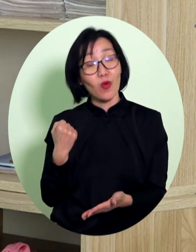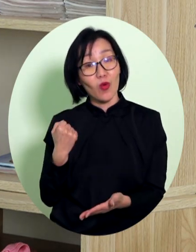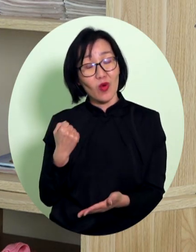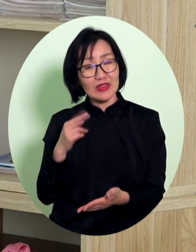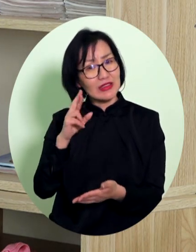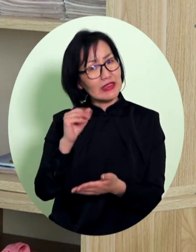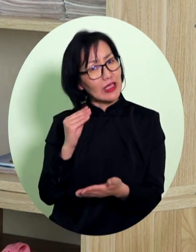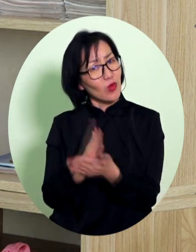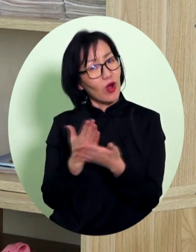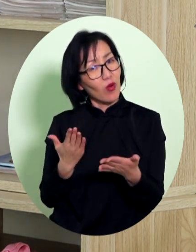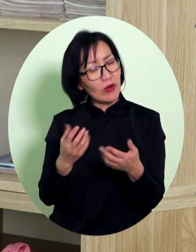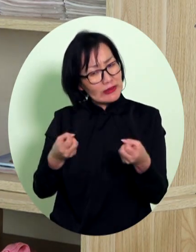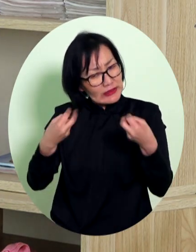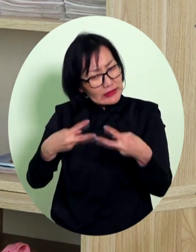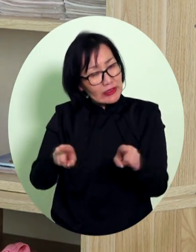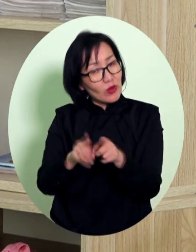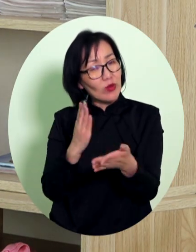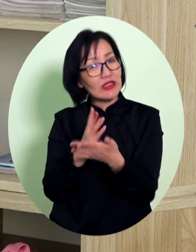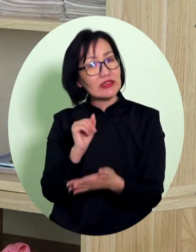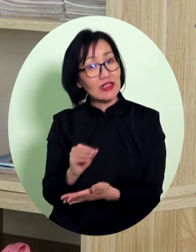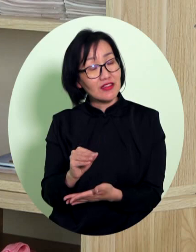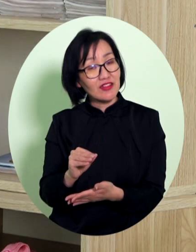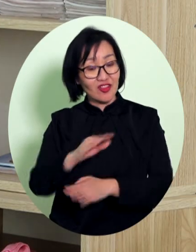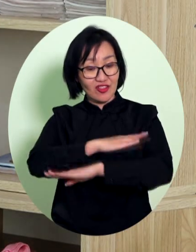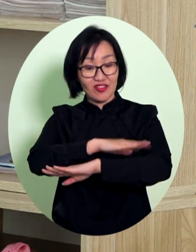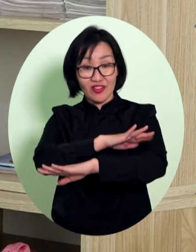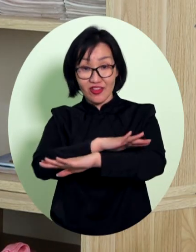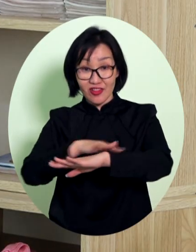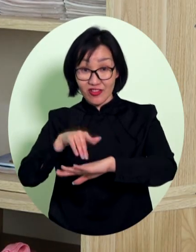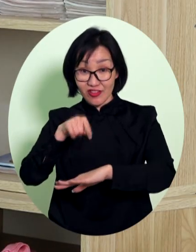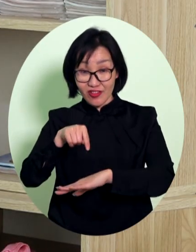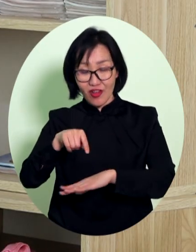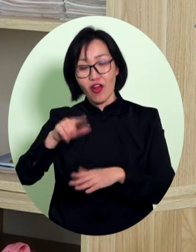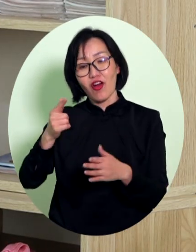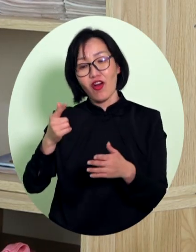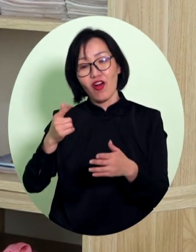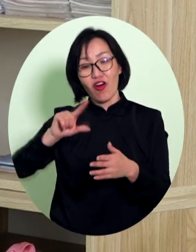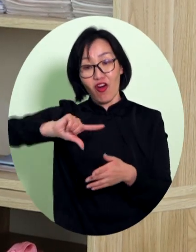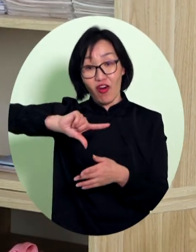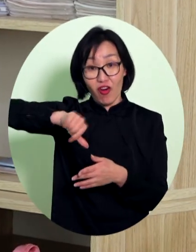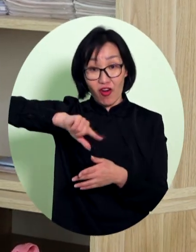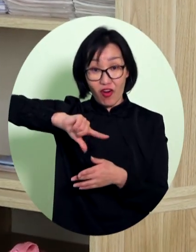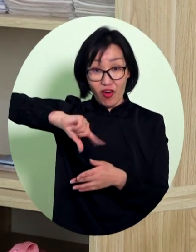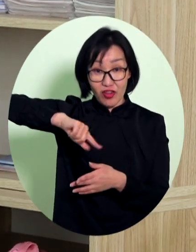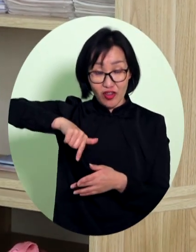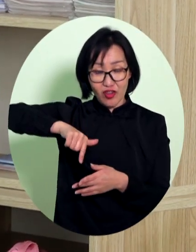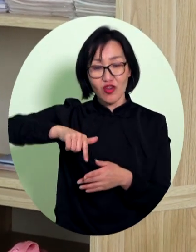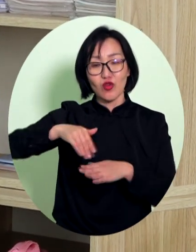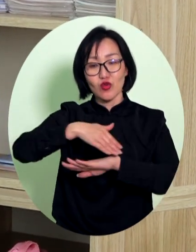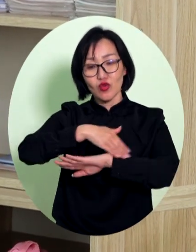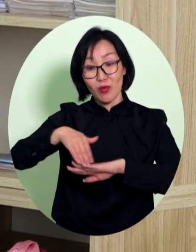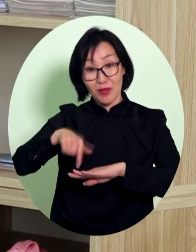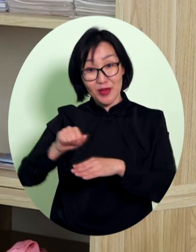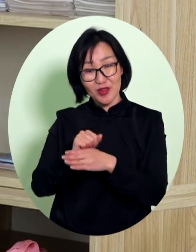Яаж хуваах вэ? За, хичээлийн хэрэглэх түнд маань гортог, шугамд бэлдсэн хүүхдүүд бол